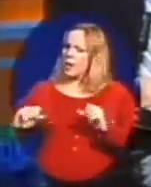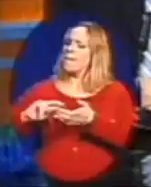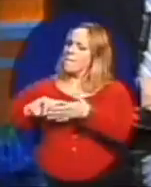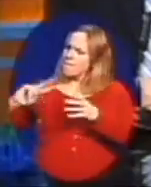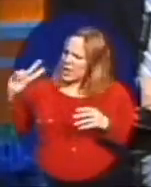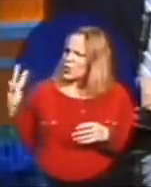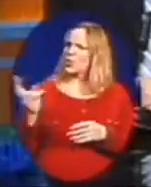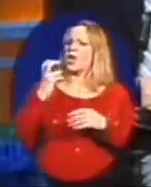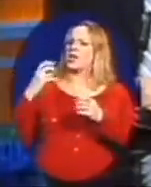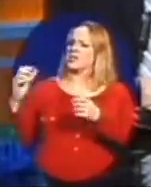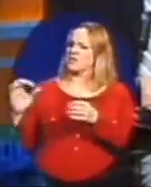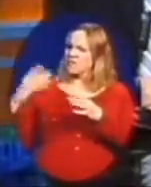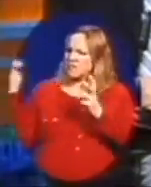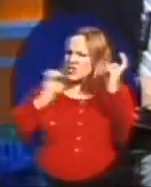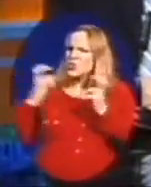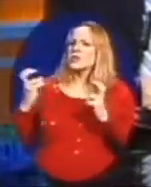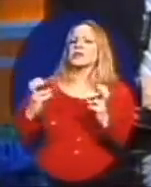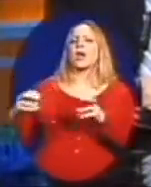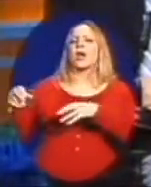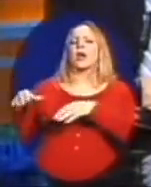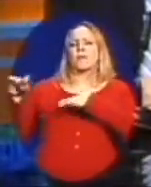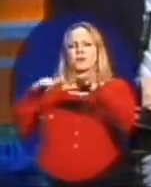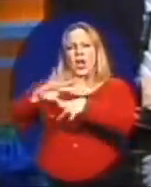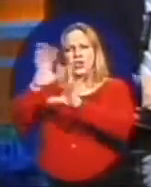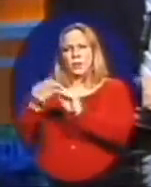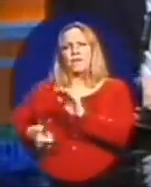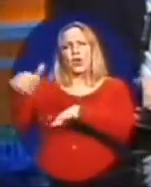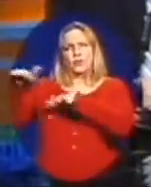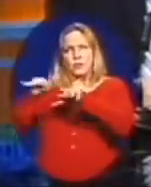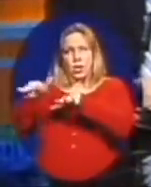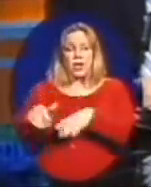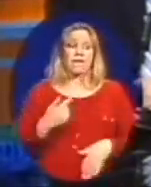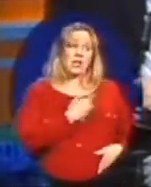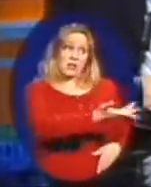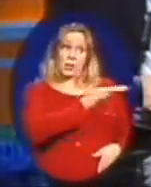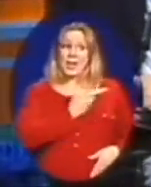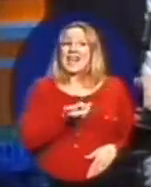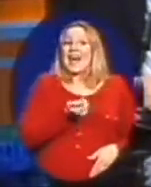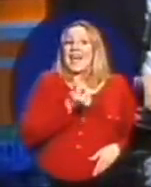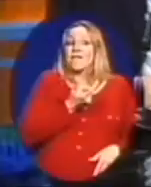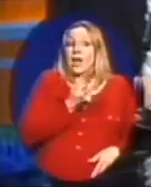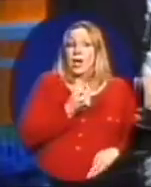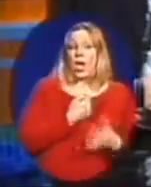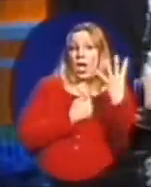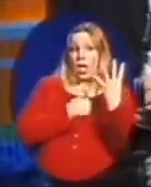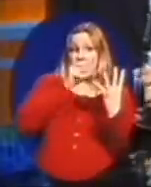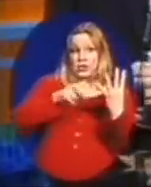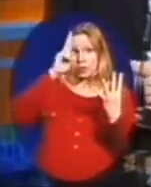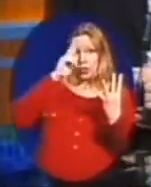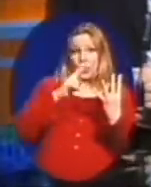ערים, ראשי סניפים, ממשלה שלמה וראש ממשלה. להשיג רבע, כל ליכוד נקרבי